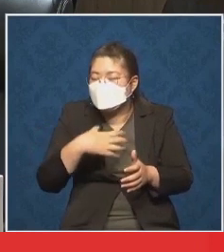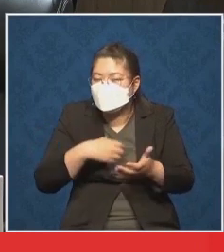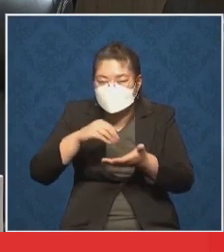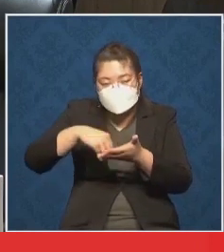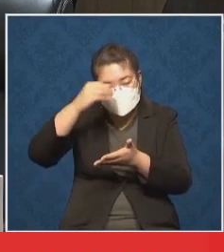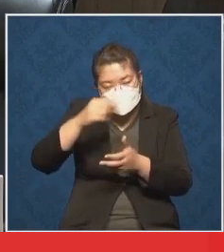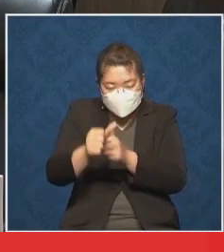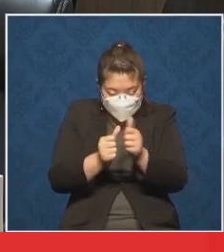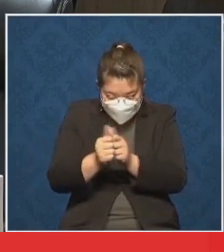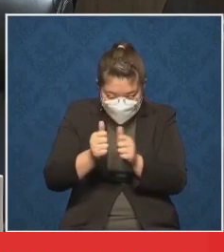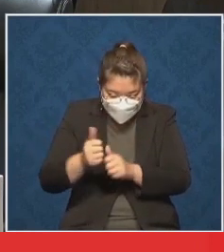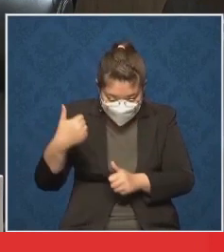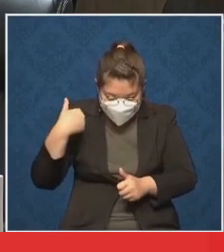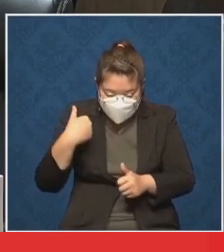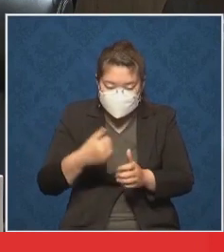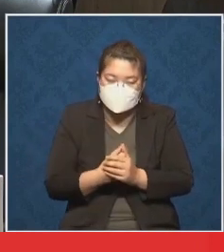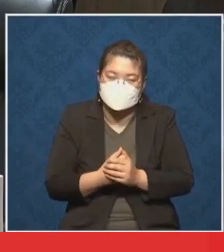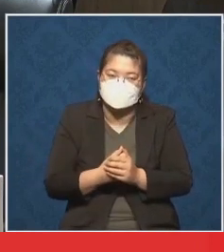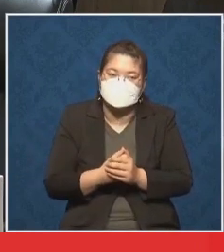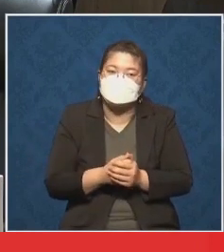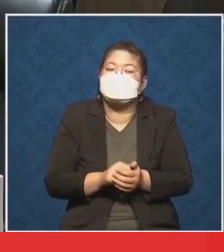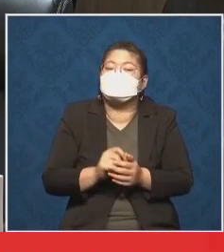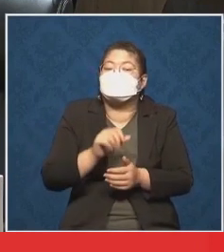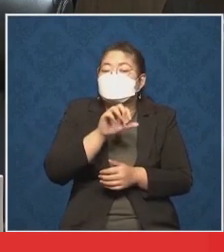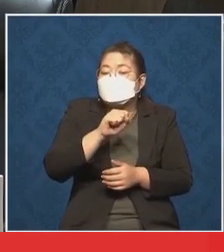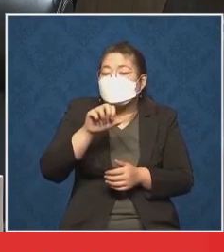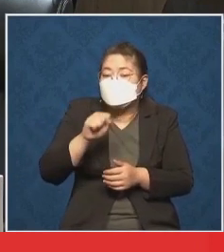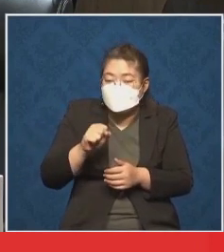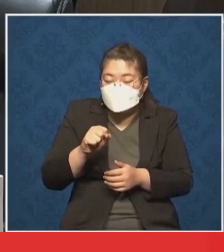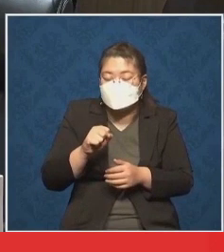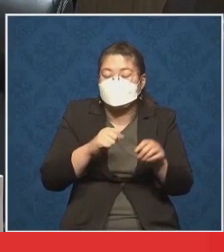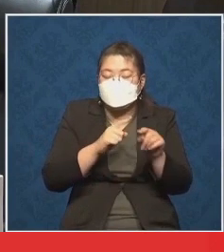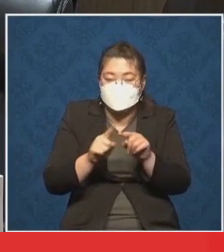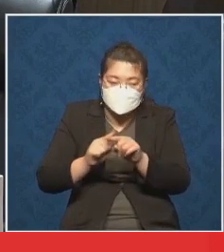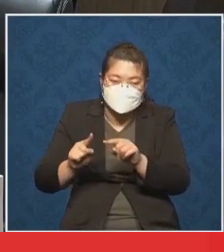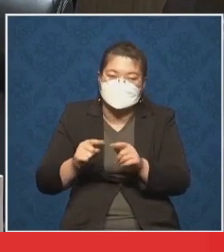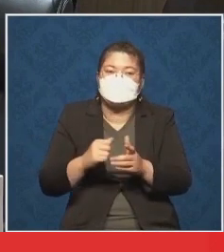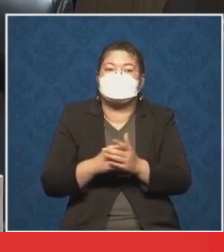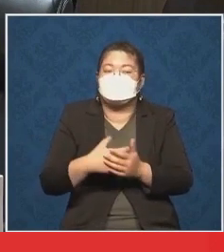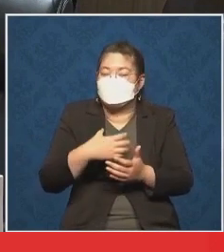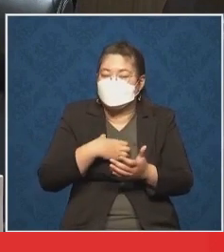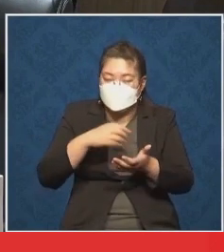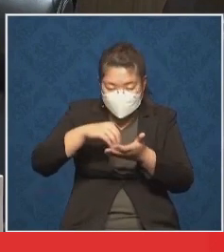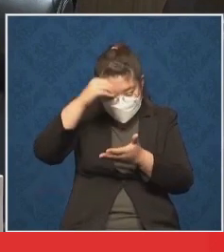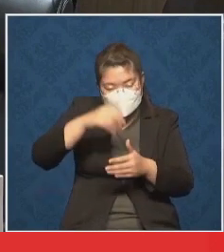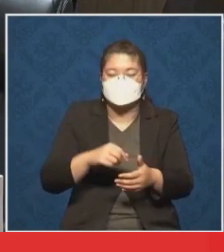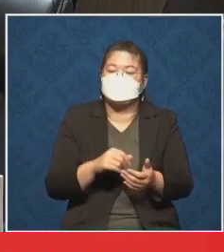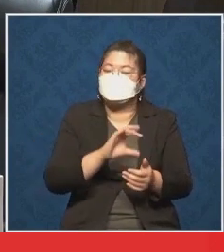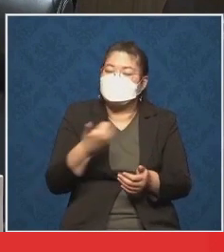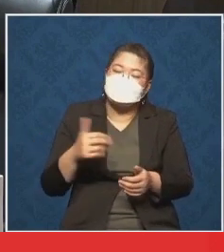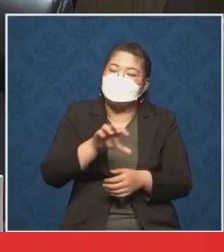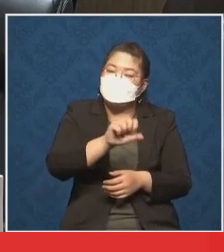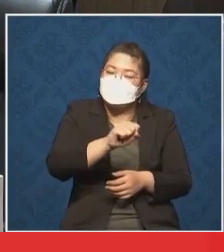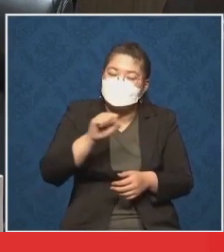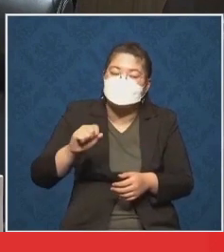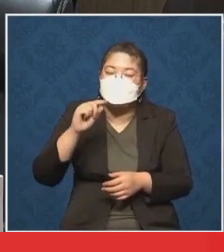งกันอยากจะให้ว่าสสแต่ละรุ่นแต่ละสมัยเนี่ยบางคนก็มาใหม่บางคนก็เป็นสสเก่านะ